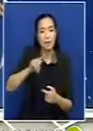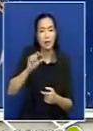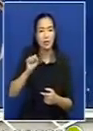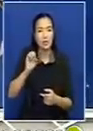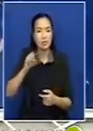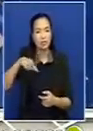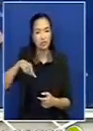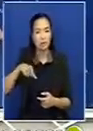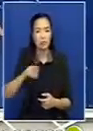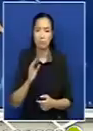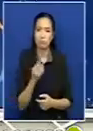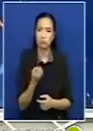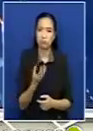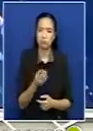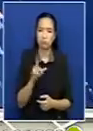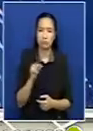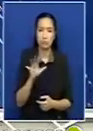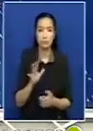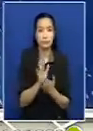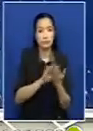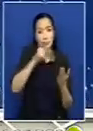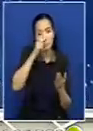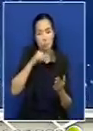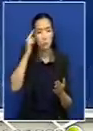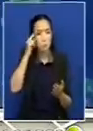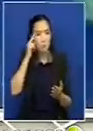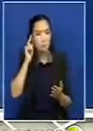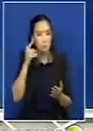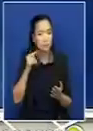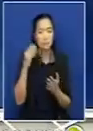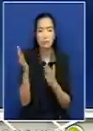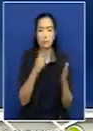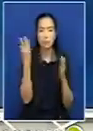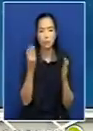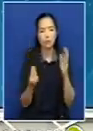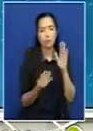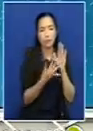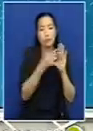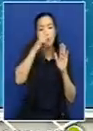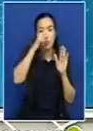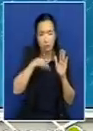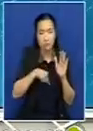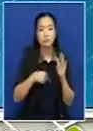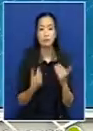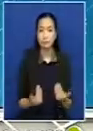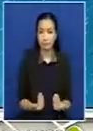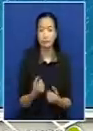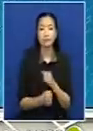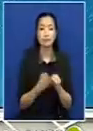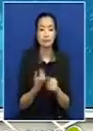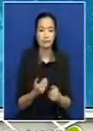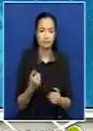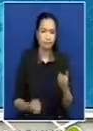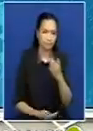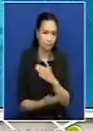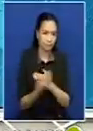ต้มากกว่า25ลูกครับขณะที่ประเทศไทยคาดการณ์กันนะครับว่าพายุที่จะเข้าประเทศไทยในช่วงของฤดูพายุปีนี้จะมีโ